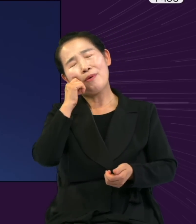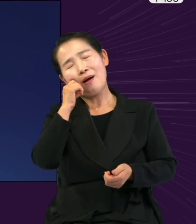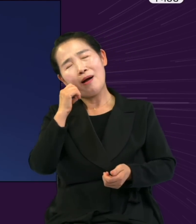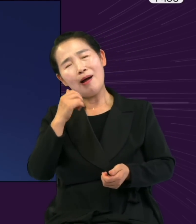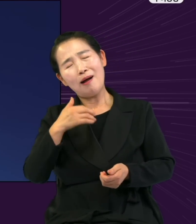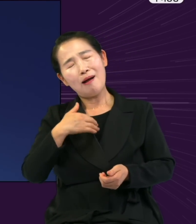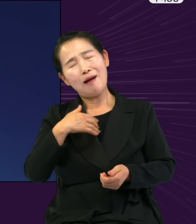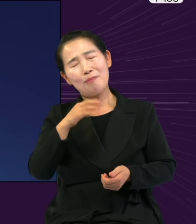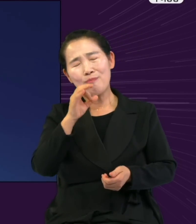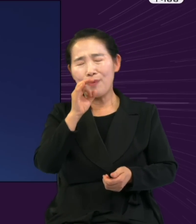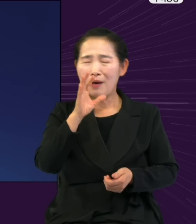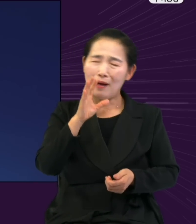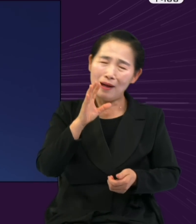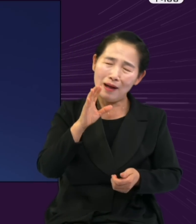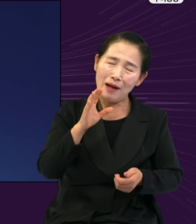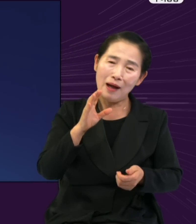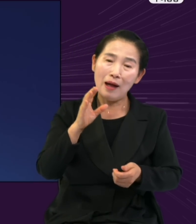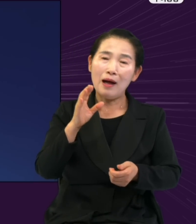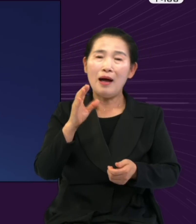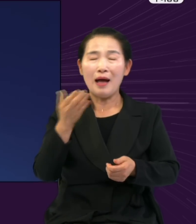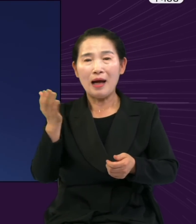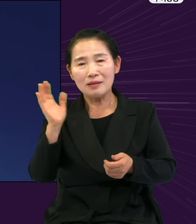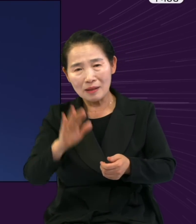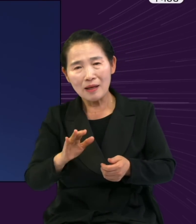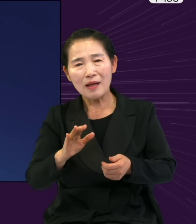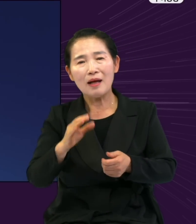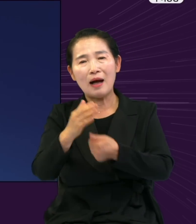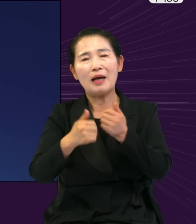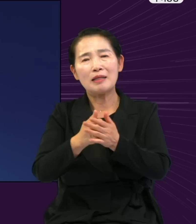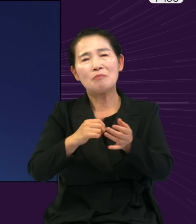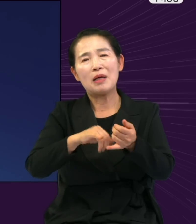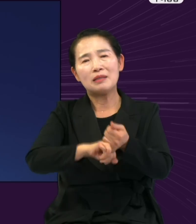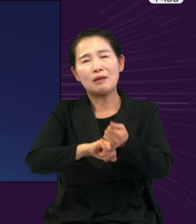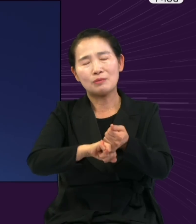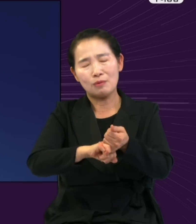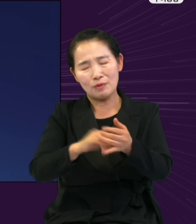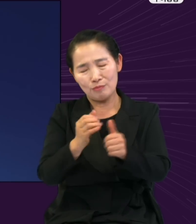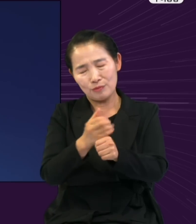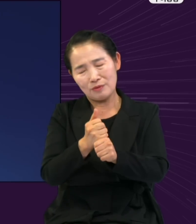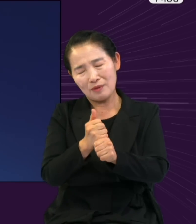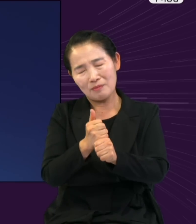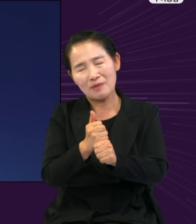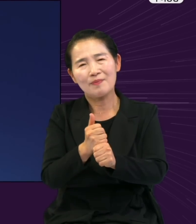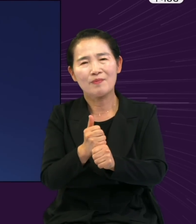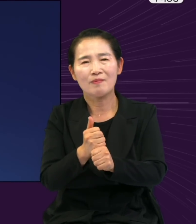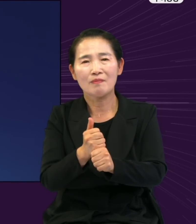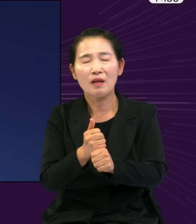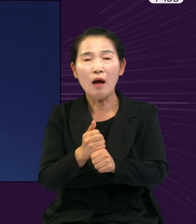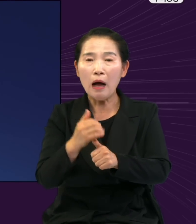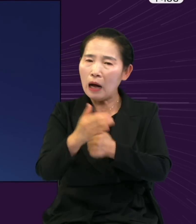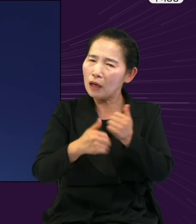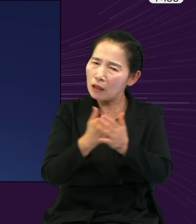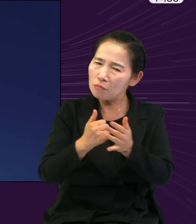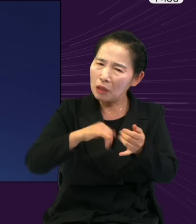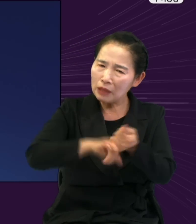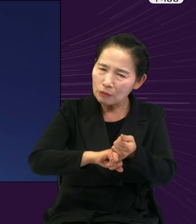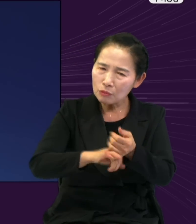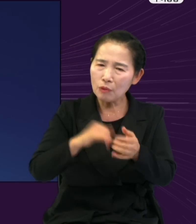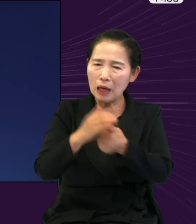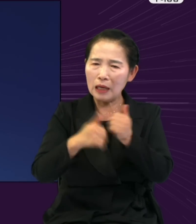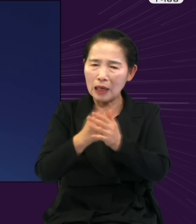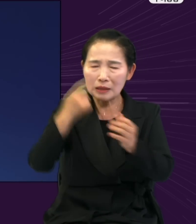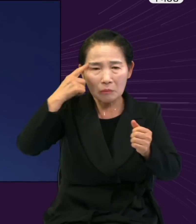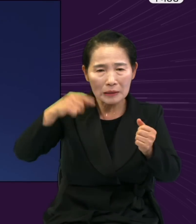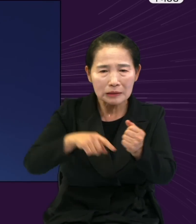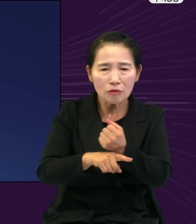했으니까요. 어떻게 그게 하나님의 약속인지 압니까? 저에게 물으신다면 저는 하나님과 그 밤새